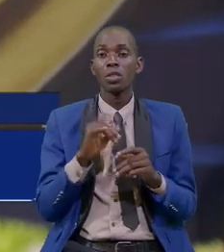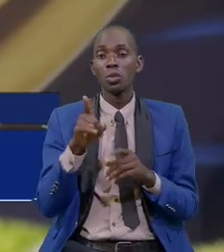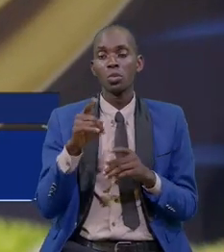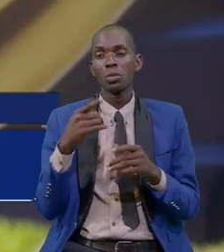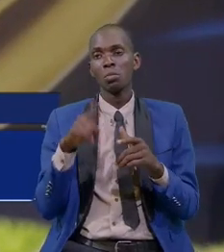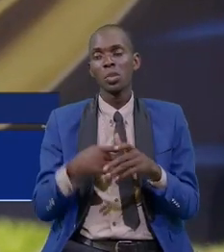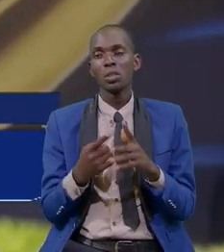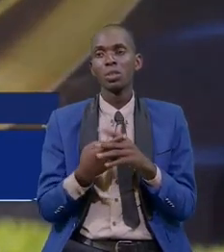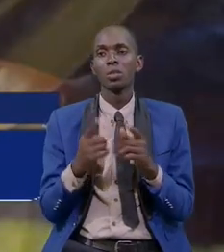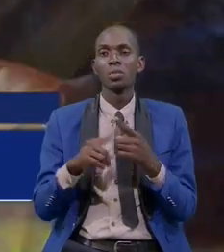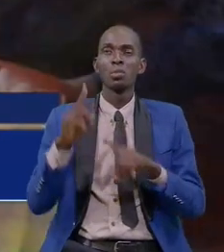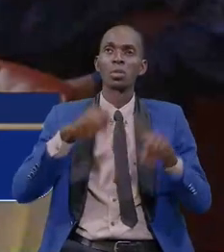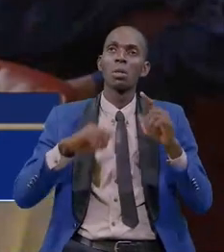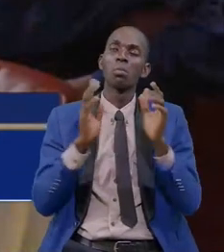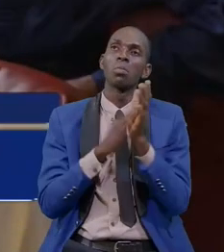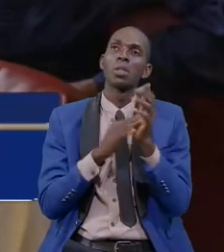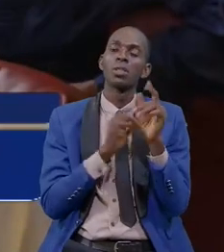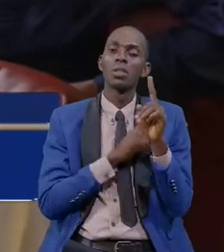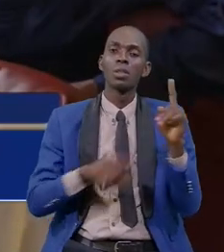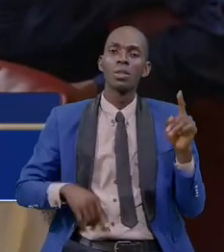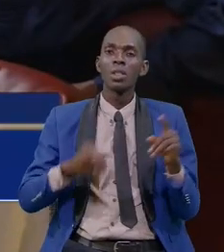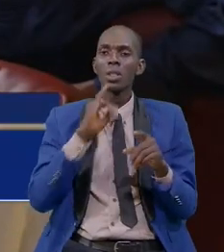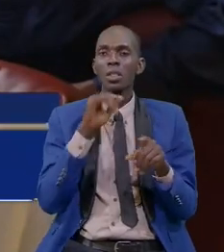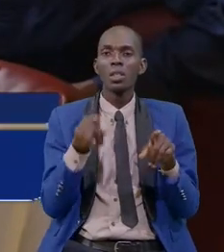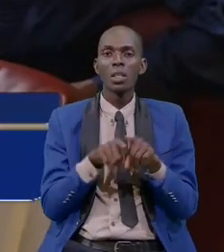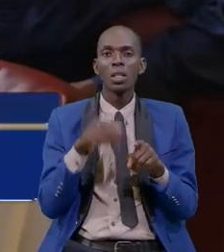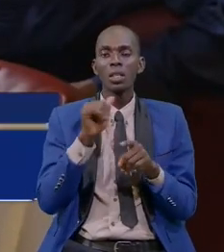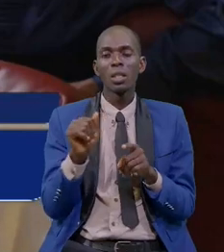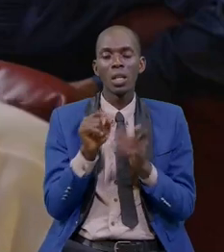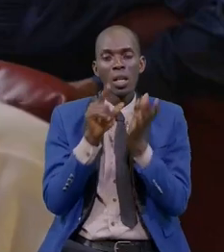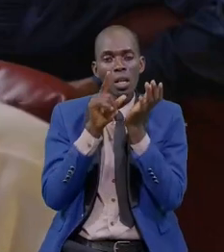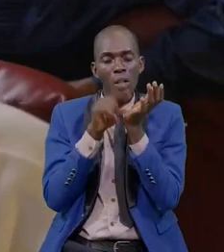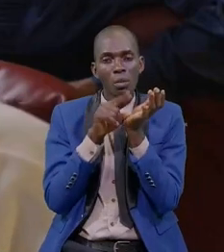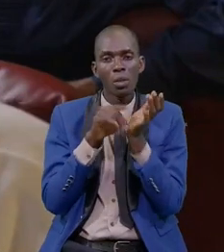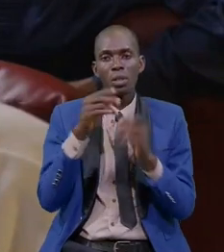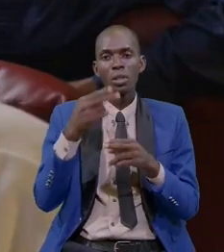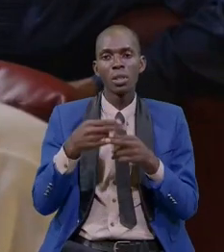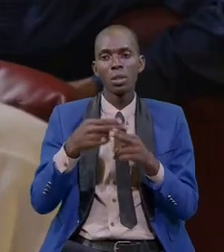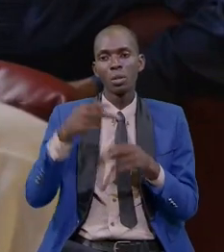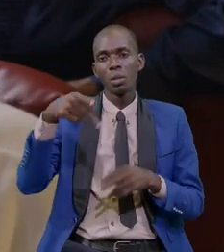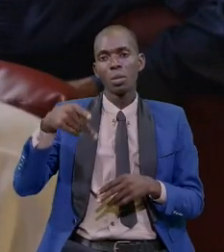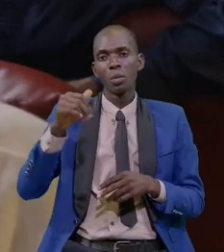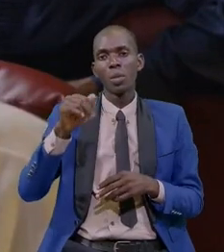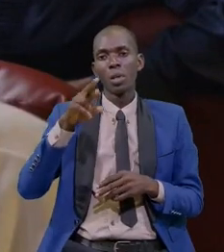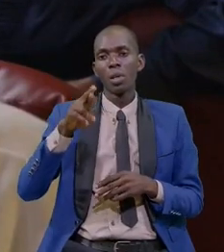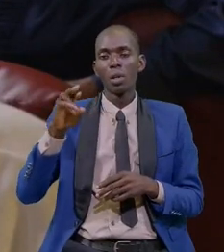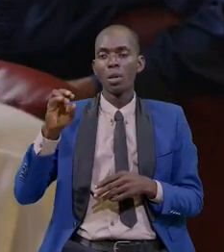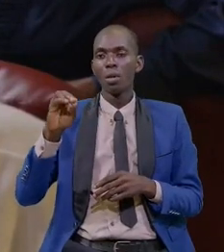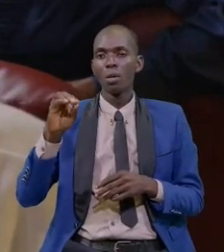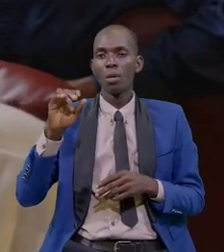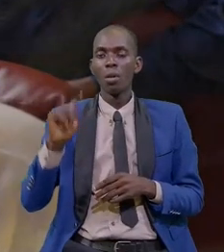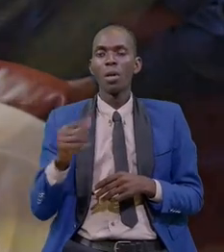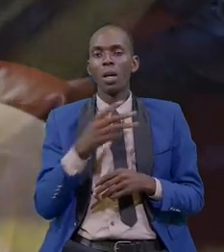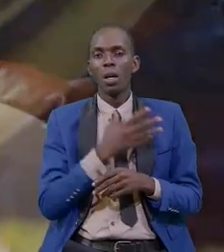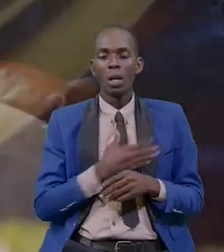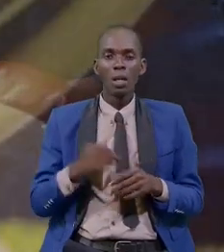perroquet que vous laissez dans la maison. Et le perroquet a appris, a dit gloire à Dieu, gloire à Dieu, gloire à Dieu. Toute la fois que